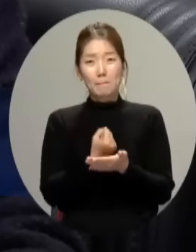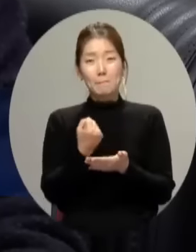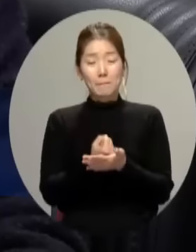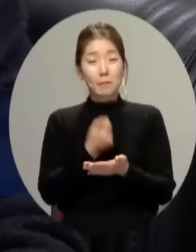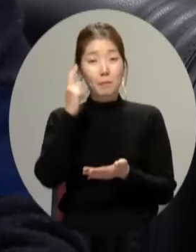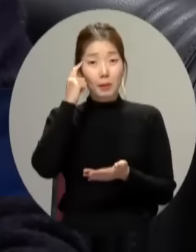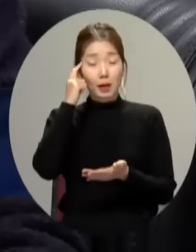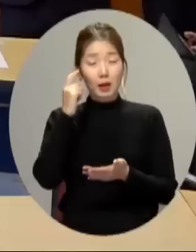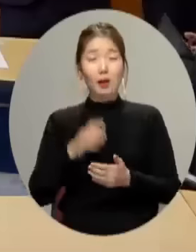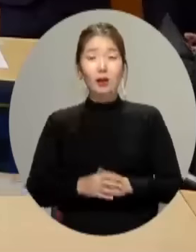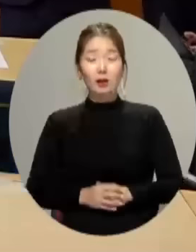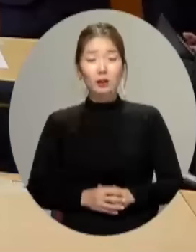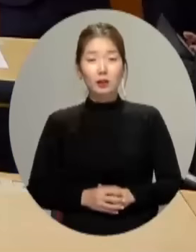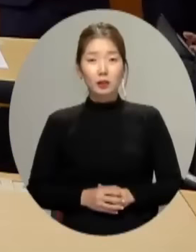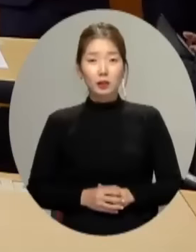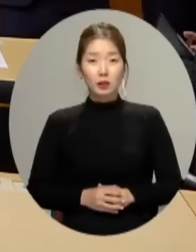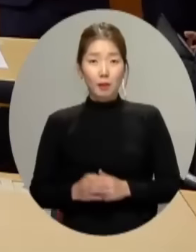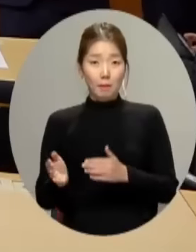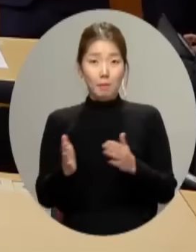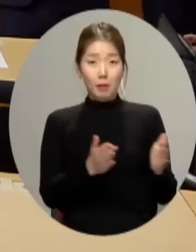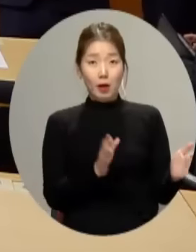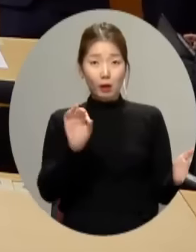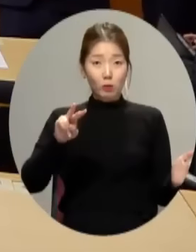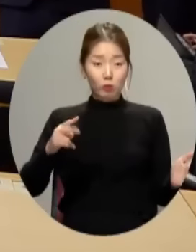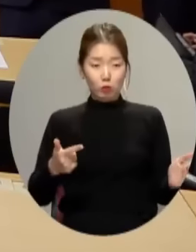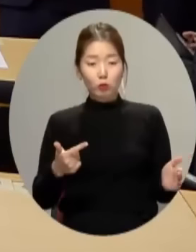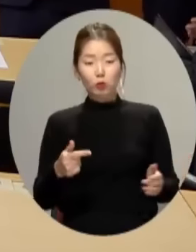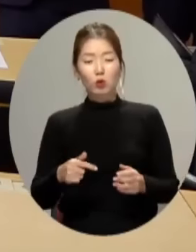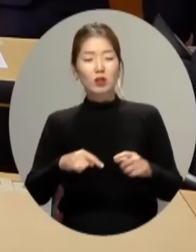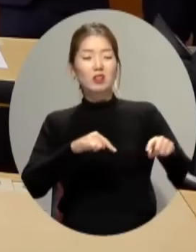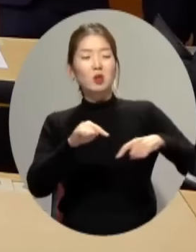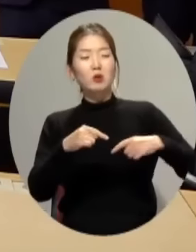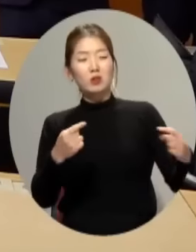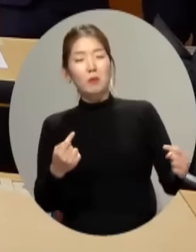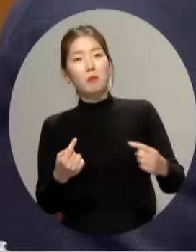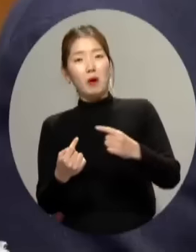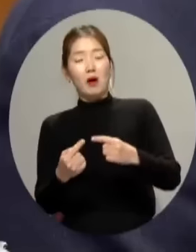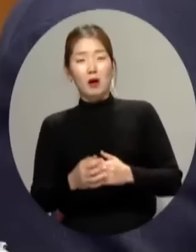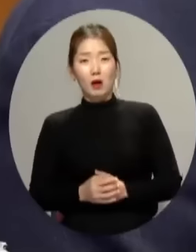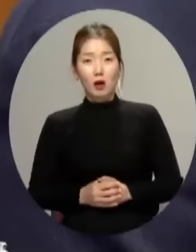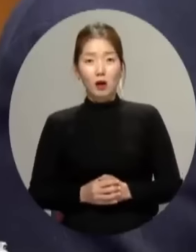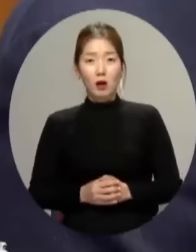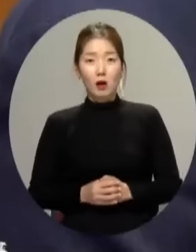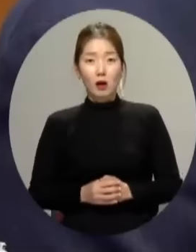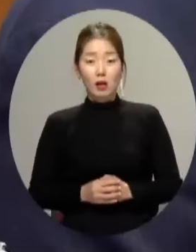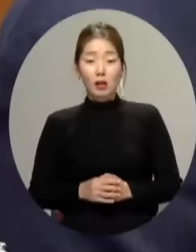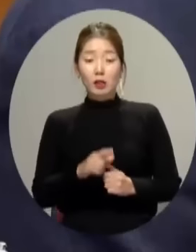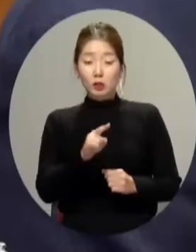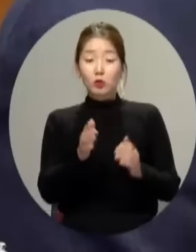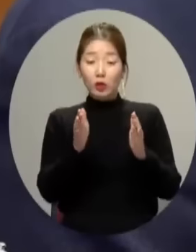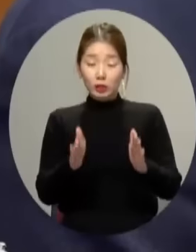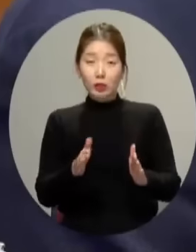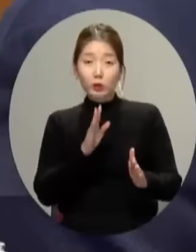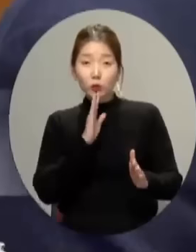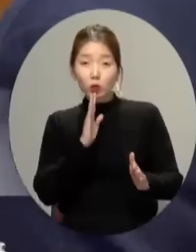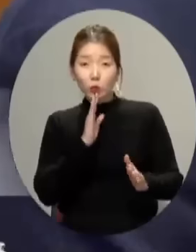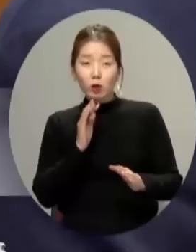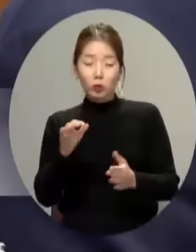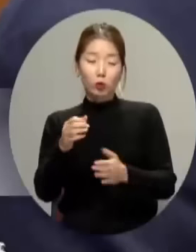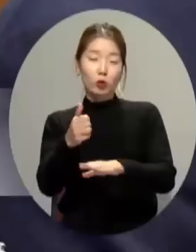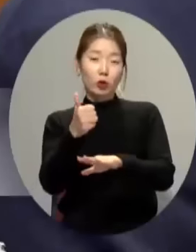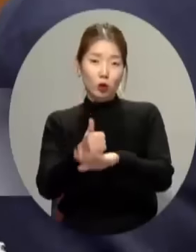이렇게 생을 합니다 반면 보는 정치라고 반했습니다 공표 시점을 지켰고 결과지